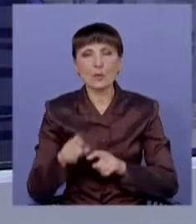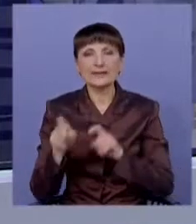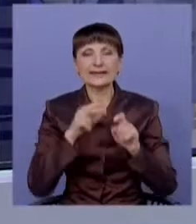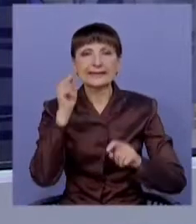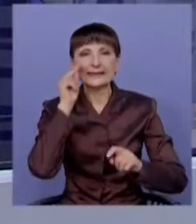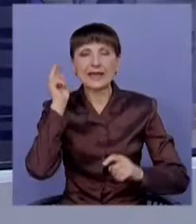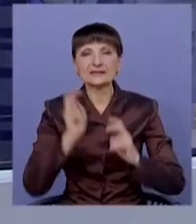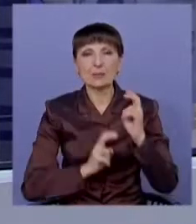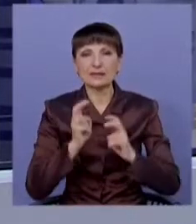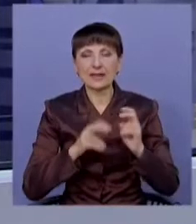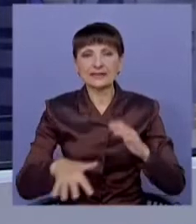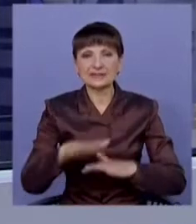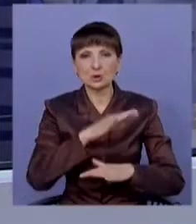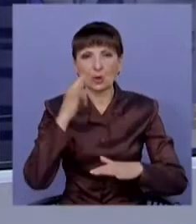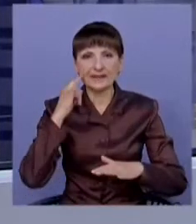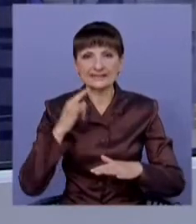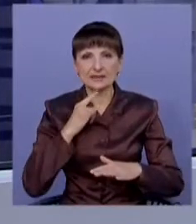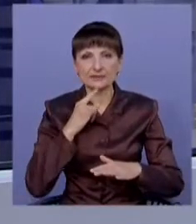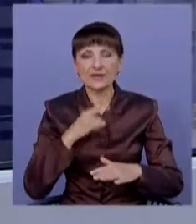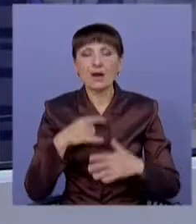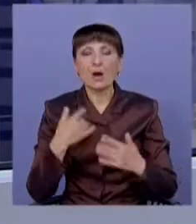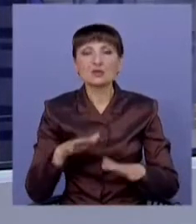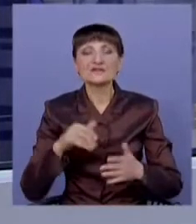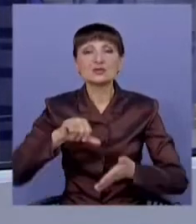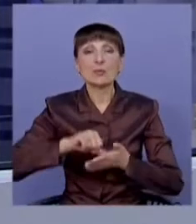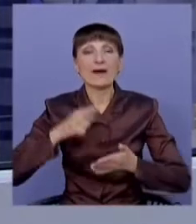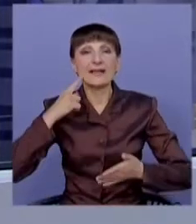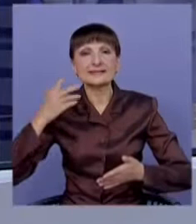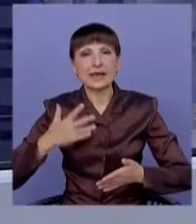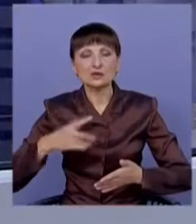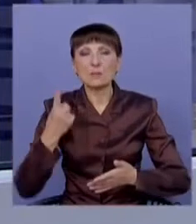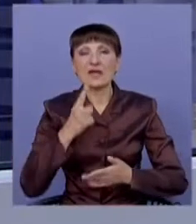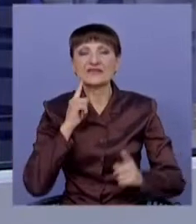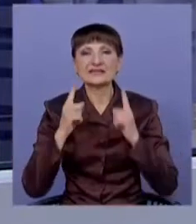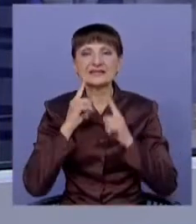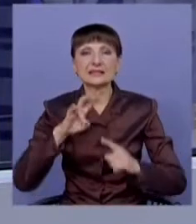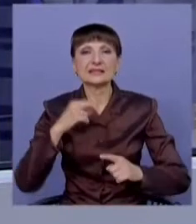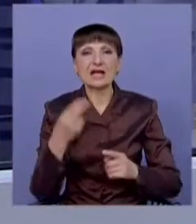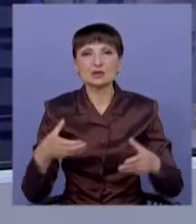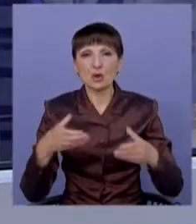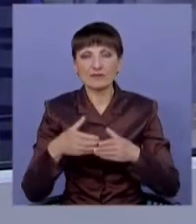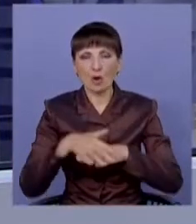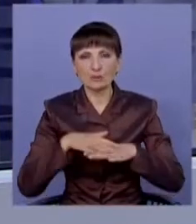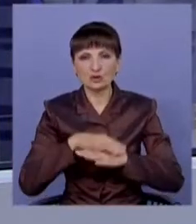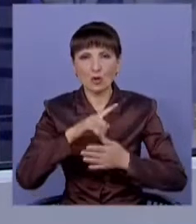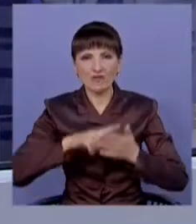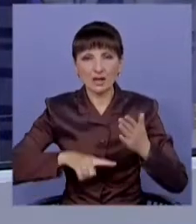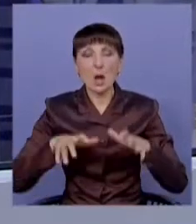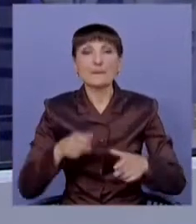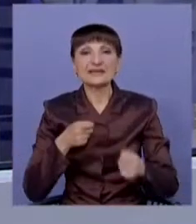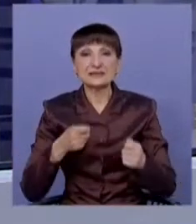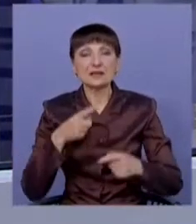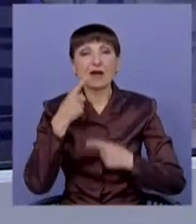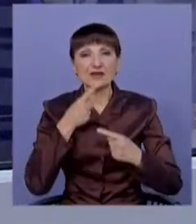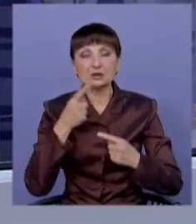китайских предприятий на территорию нашей страны. Выступая с приветственной речью на первом заседании Национального совета общественного доверия, президент заявил,